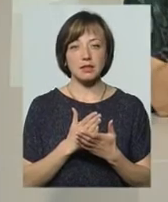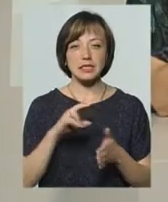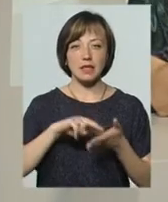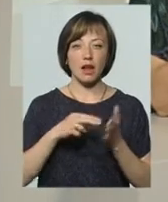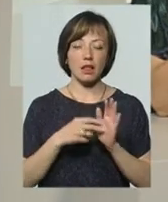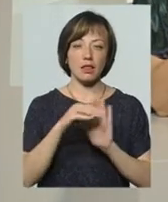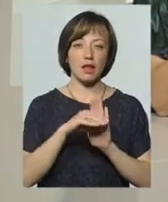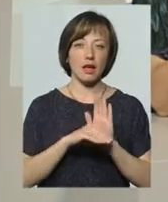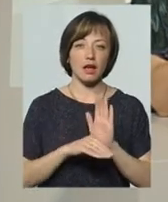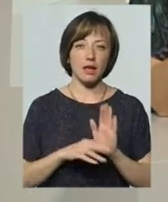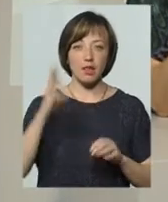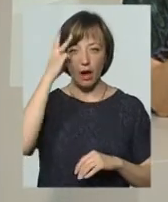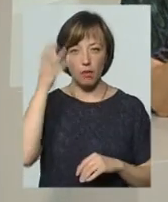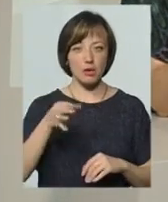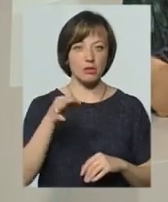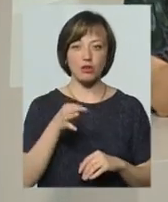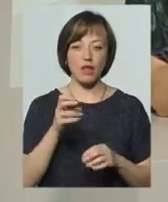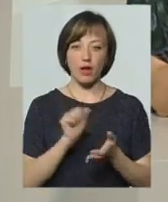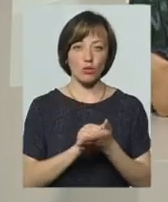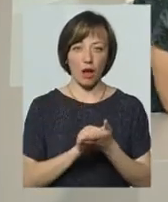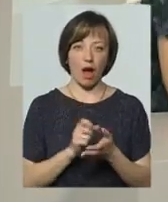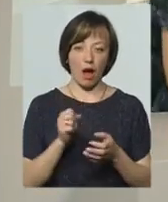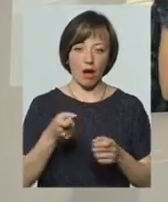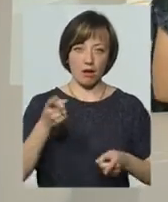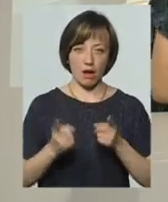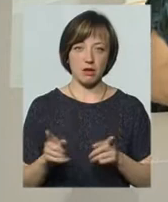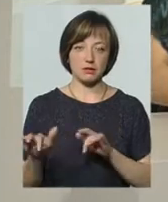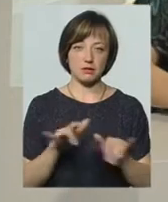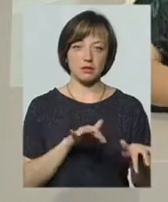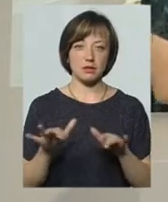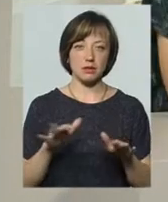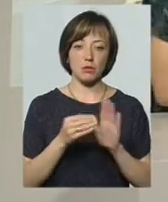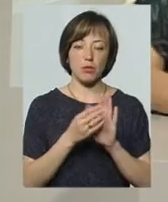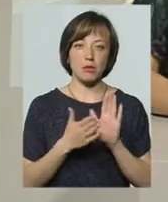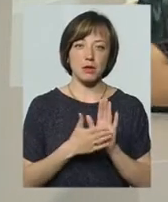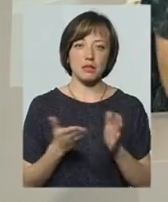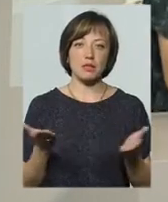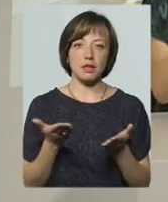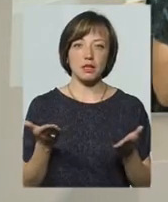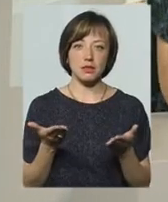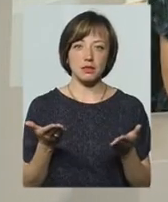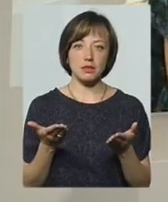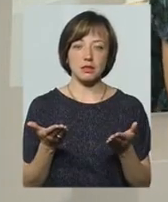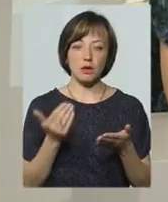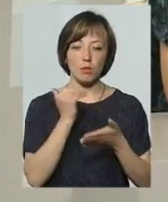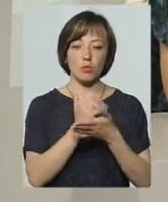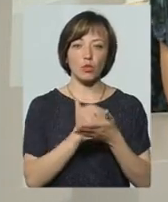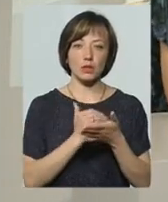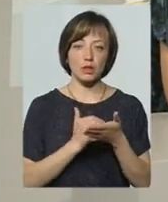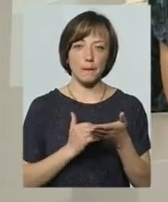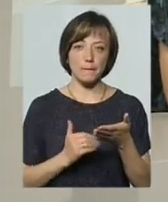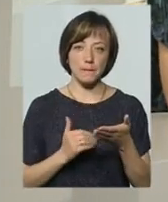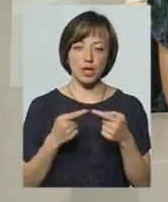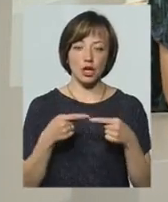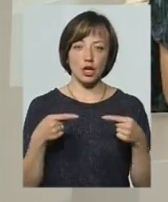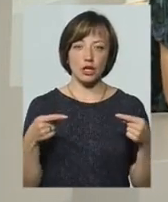стратегія реально на Хмельниччині не на папері, а принаймні якісь прописані хоча б пунктами